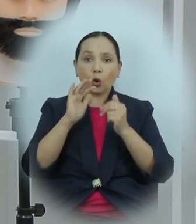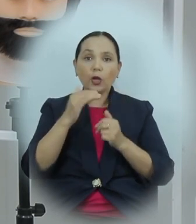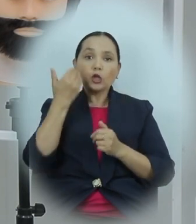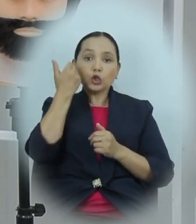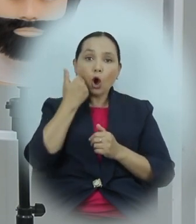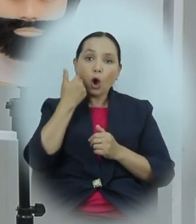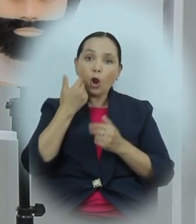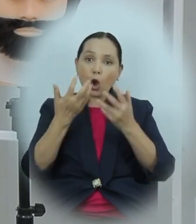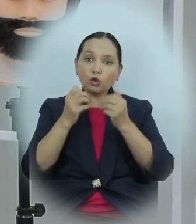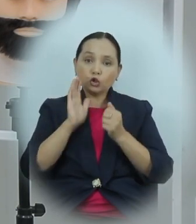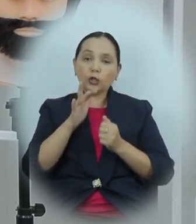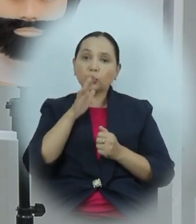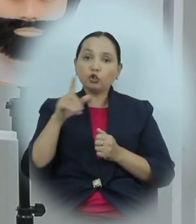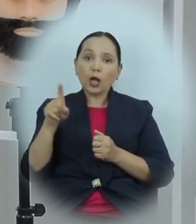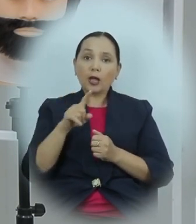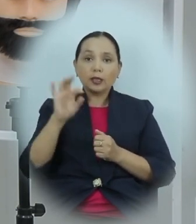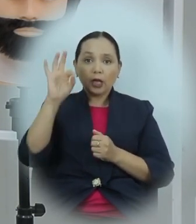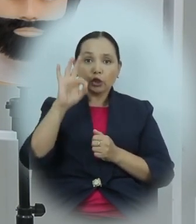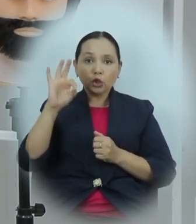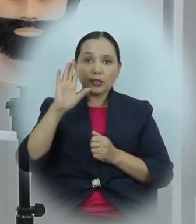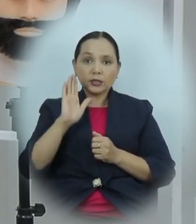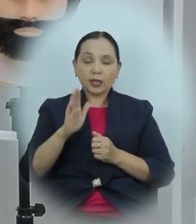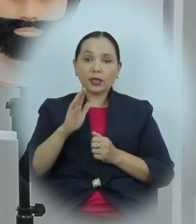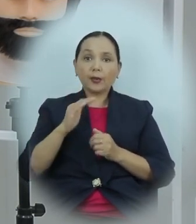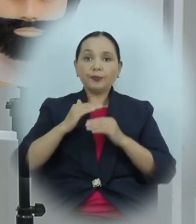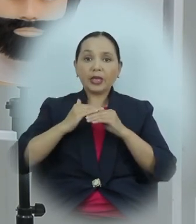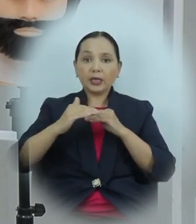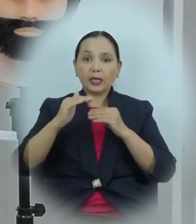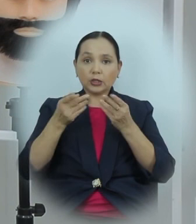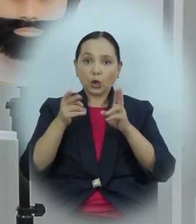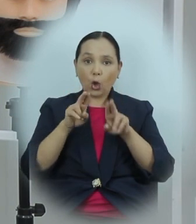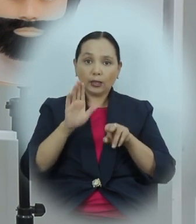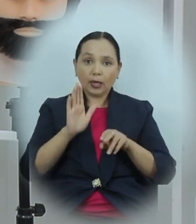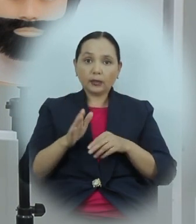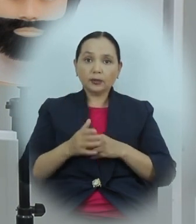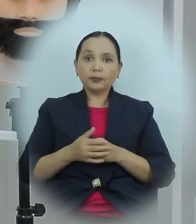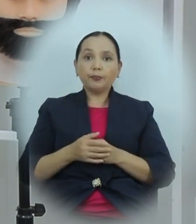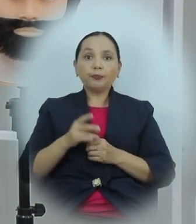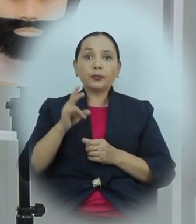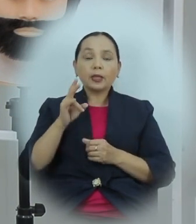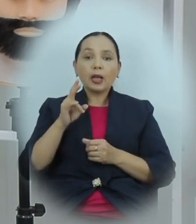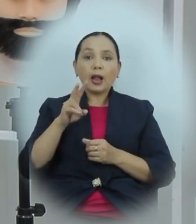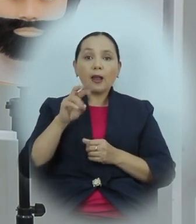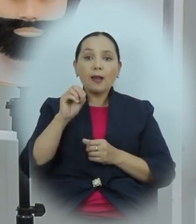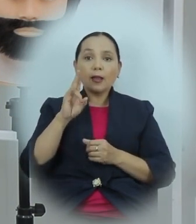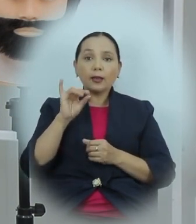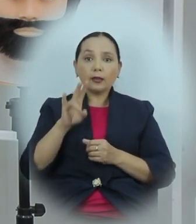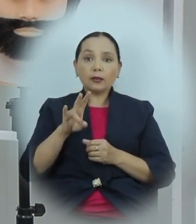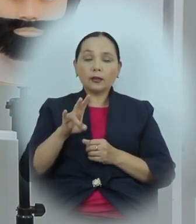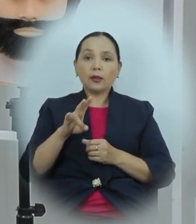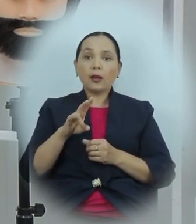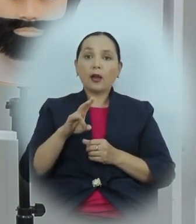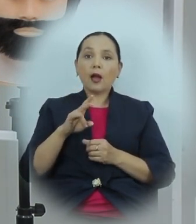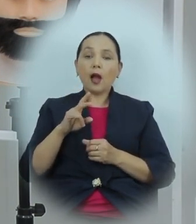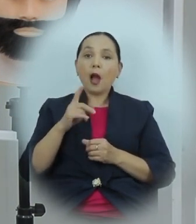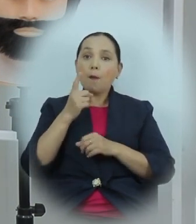olishga soqol olish darajasidagi tekislik qoldiradi. Lekin